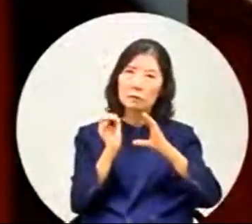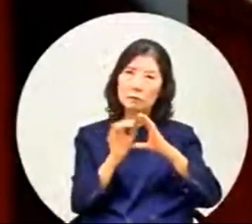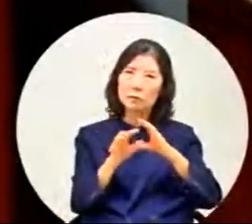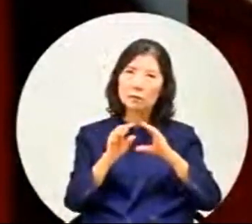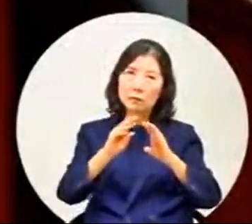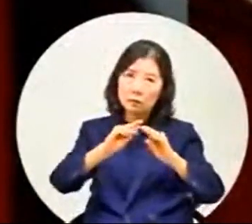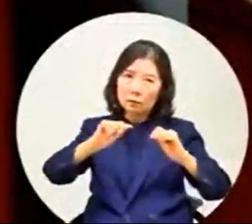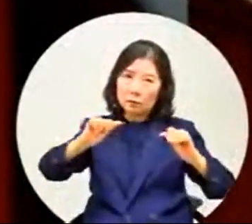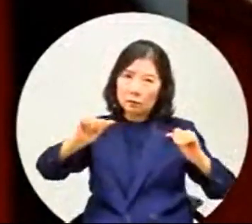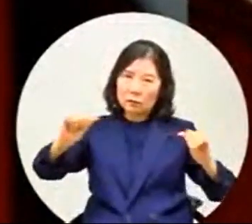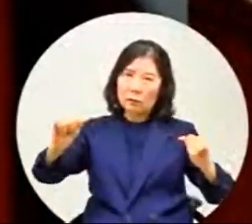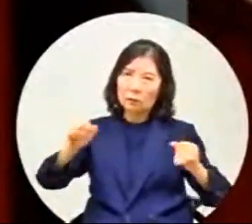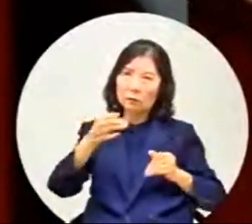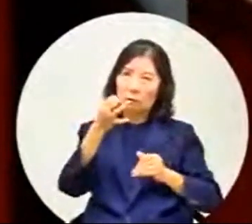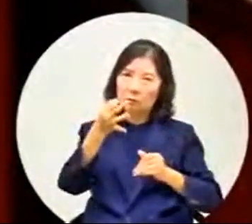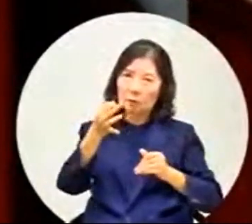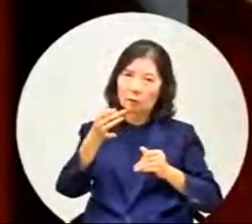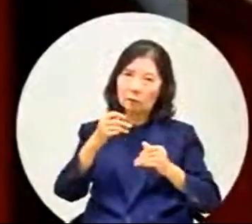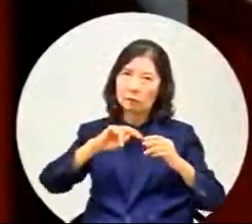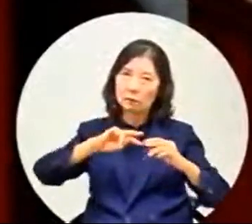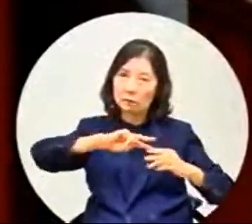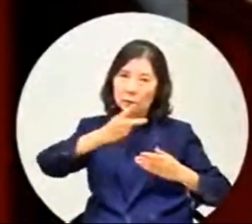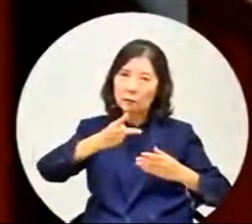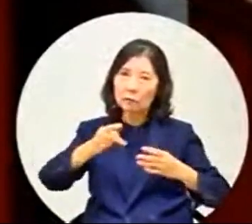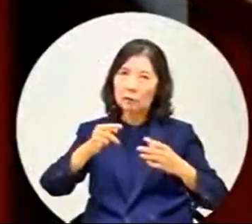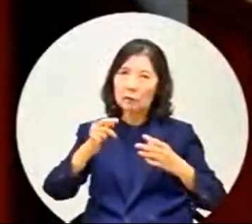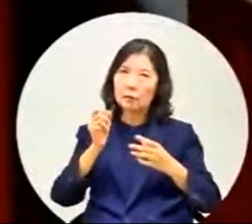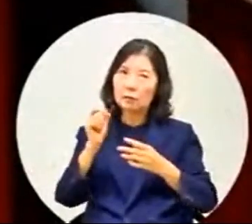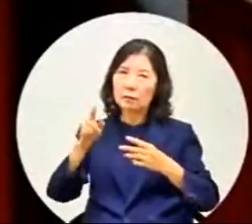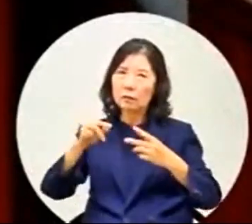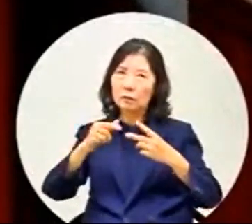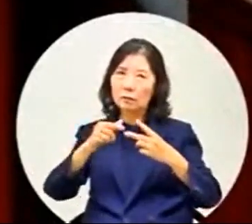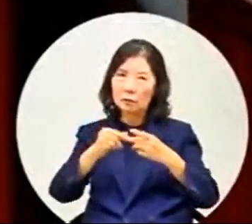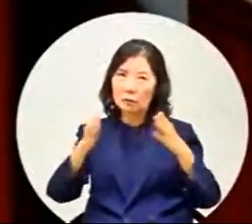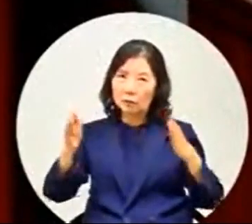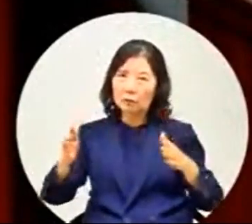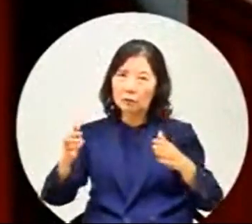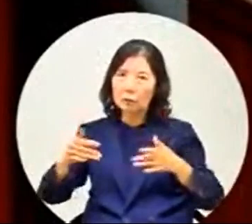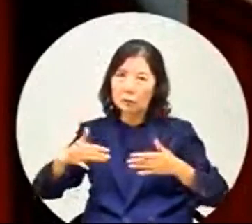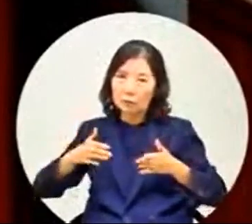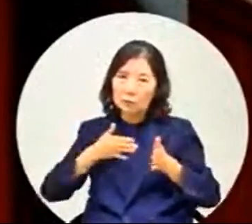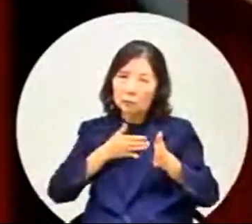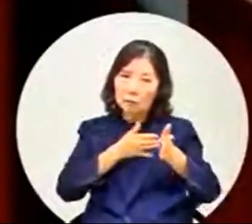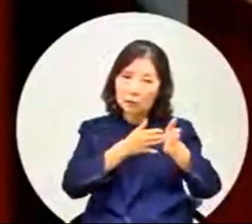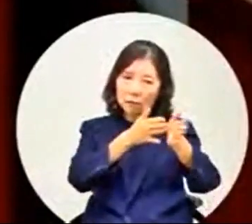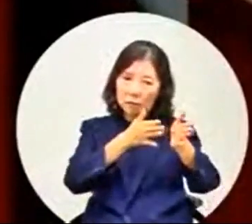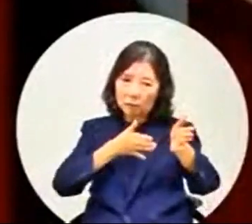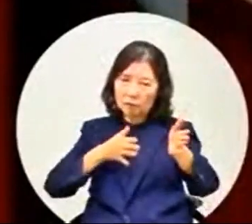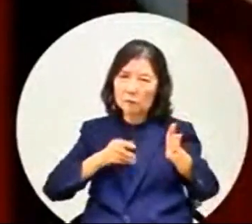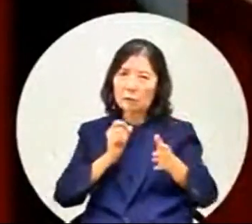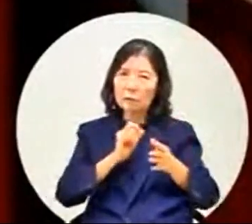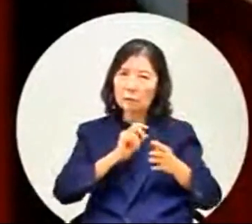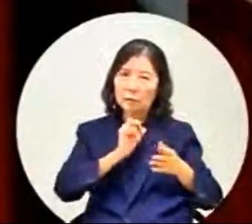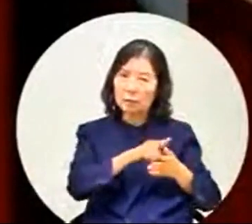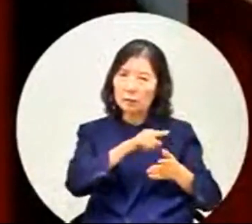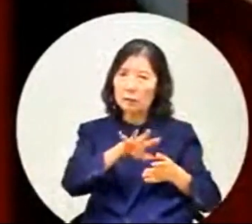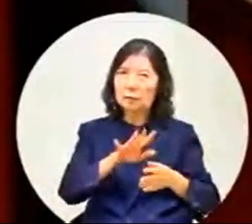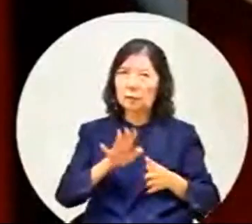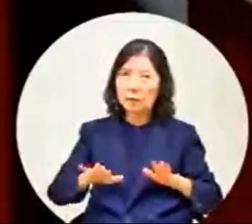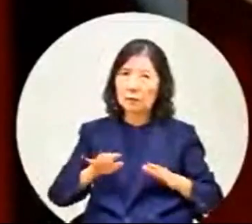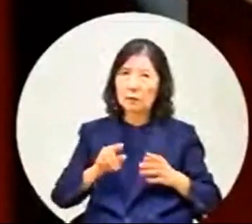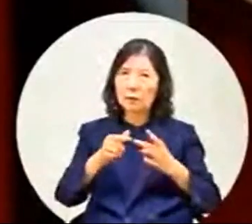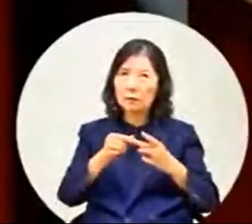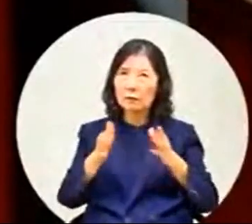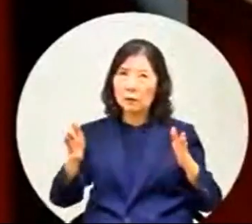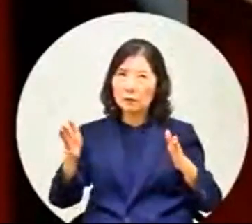费用改为购置二阶轻轨的车厢，然后我们现在的二阶轻